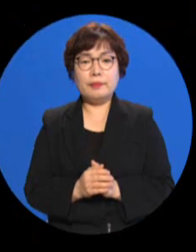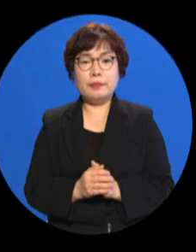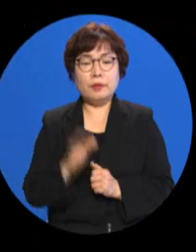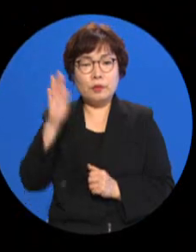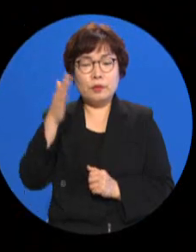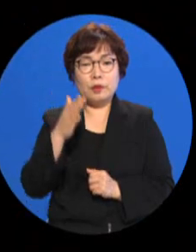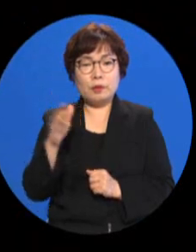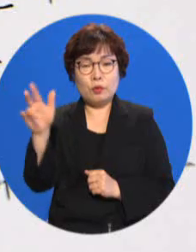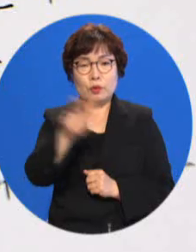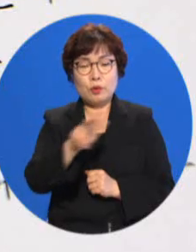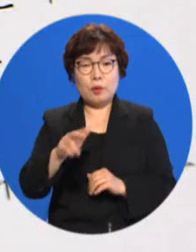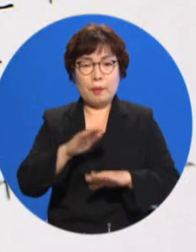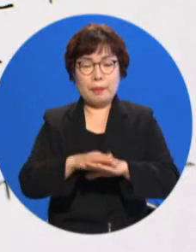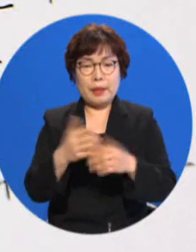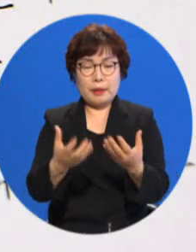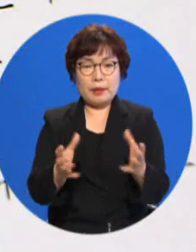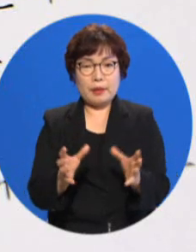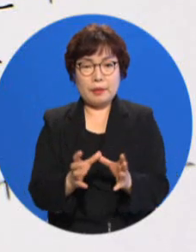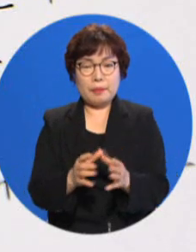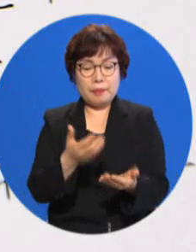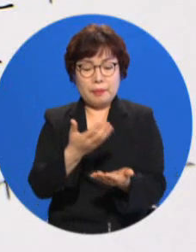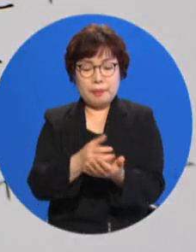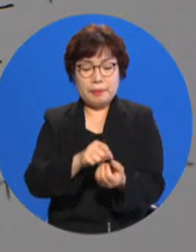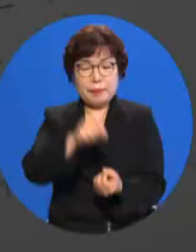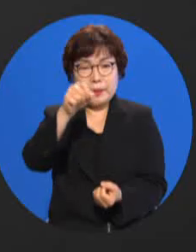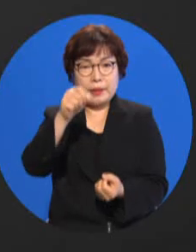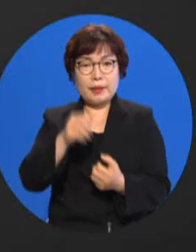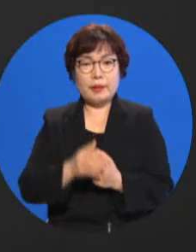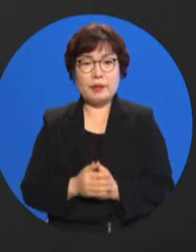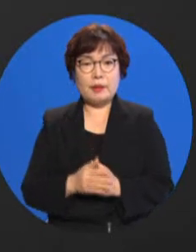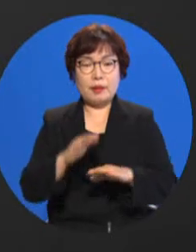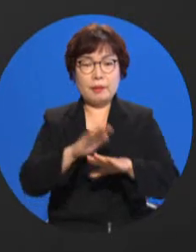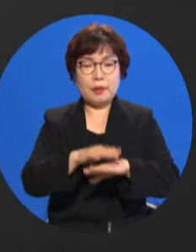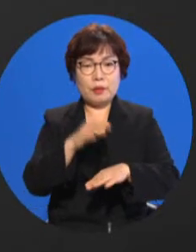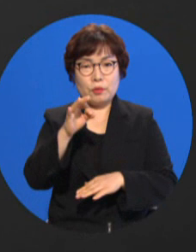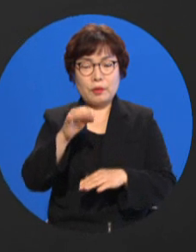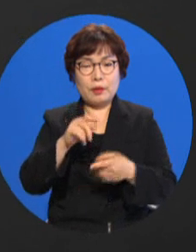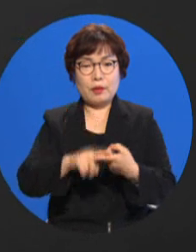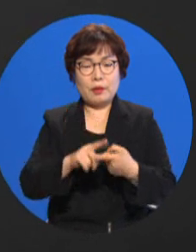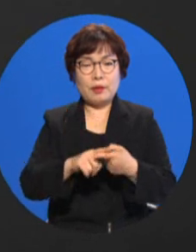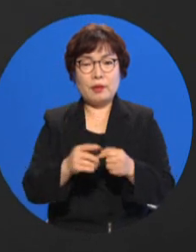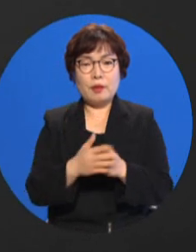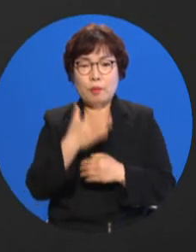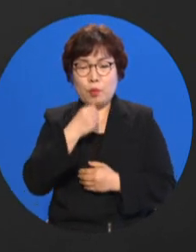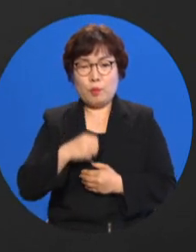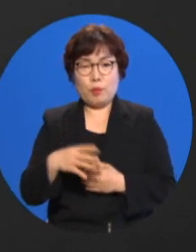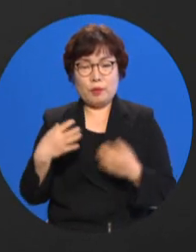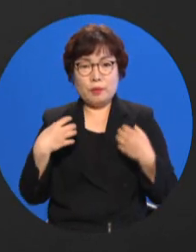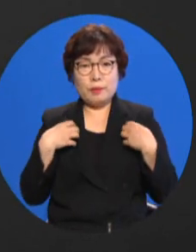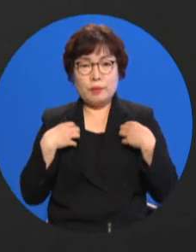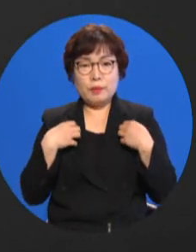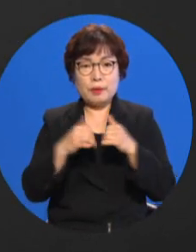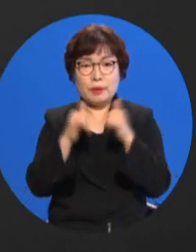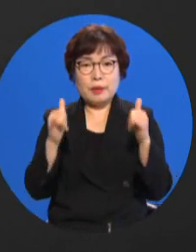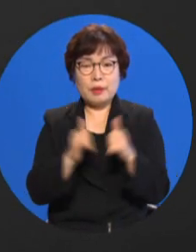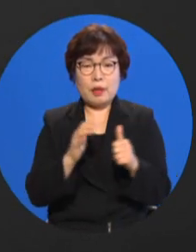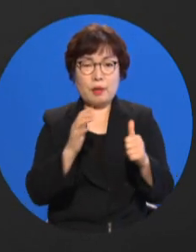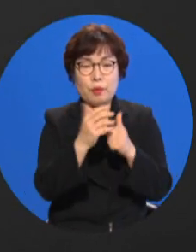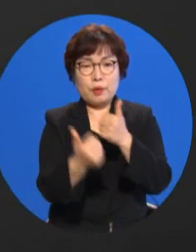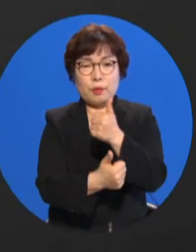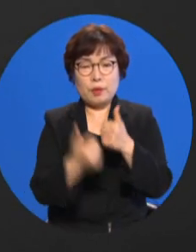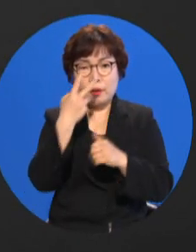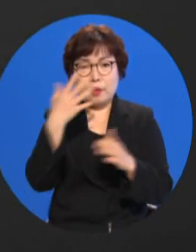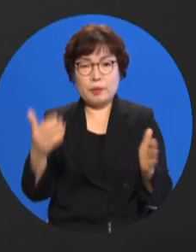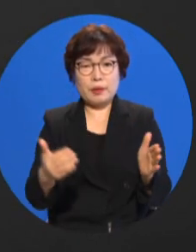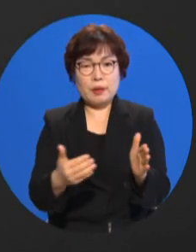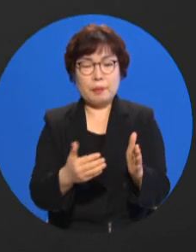최근 전국농민회가 발표한 성명서입니다. 농민수당 지급과 관련해 보건복지부가 사회보장위원회 심의를